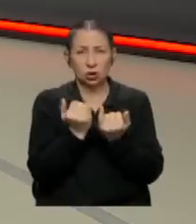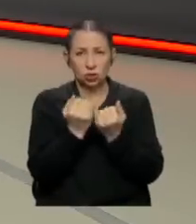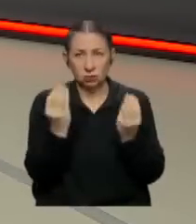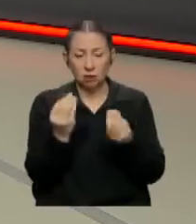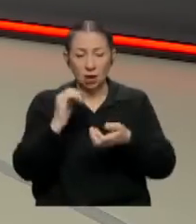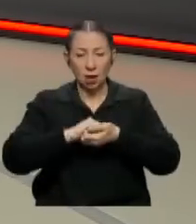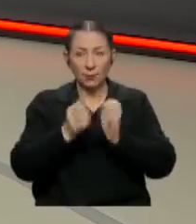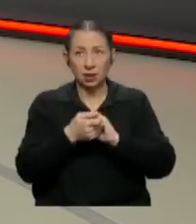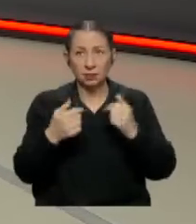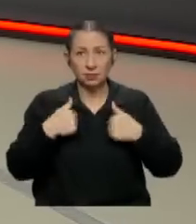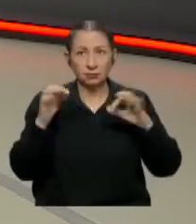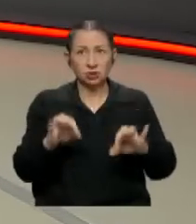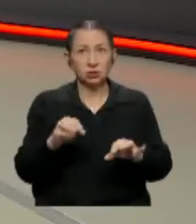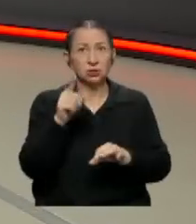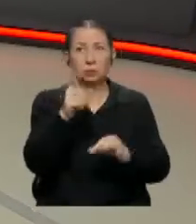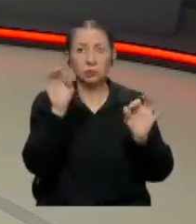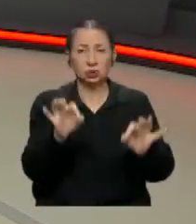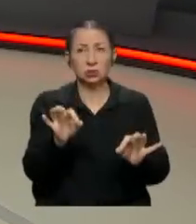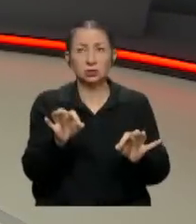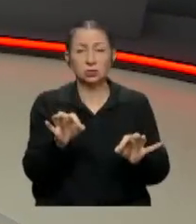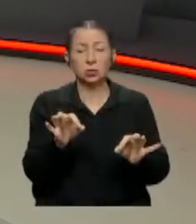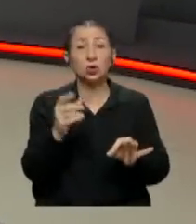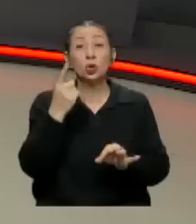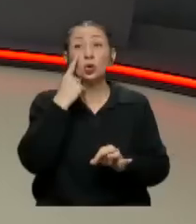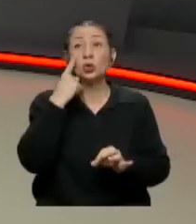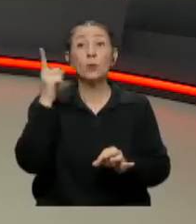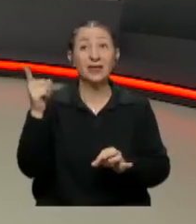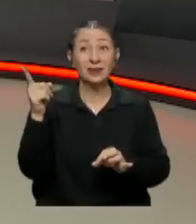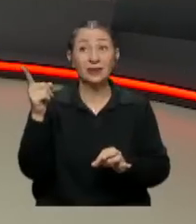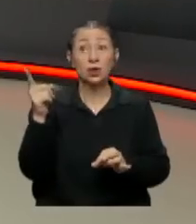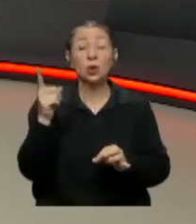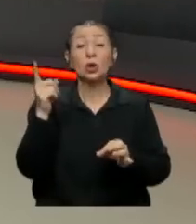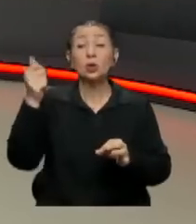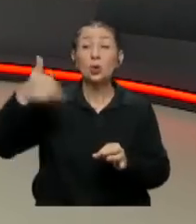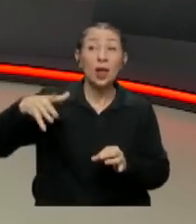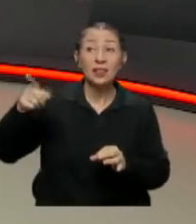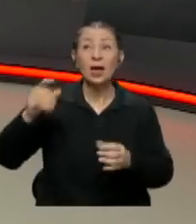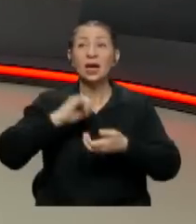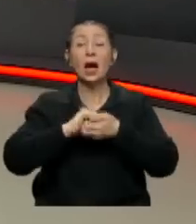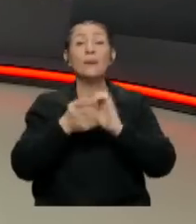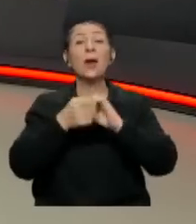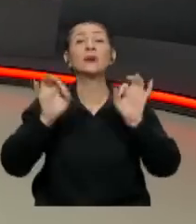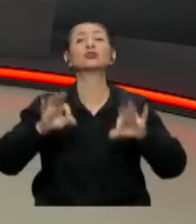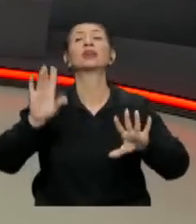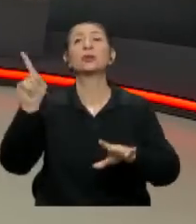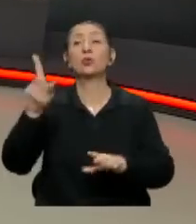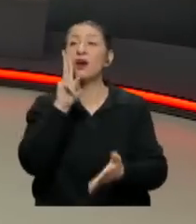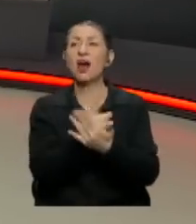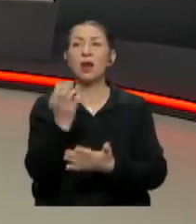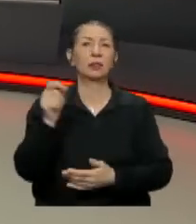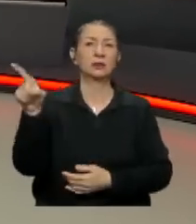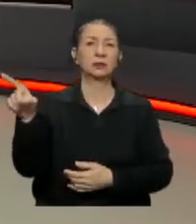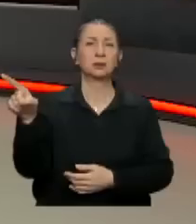Kampanyayı Biz başlatırız siz başlatırsınız hükümet üyeleri kampanyaya falan başlatamaz onlar karar